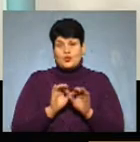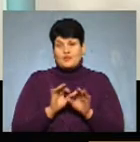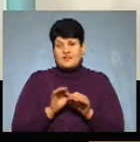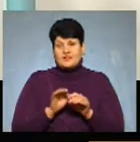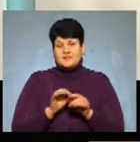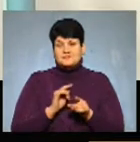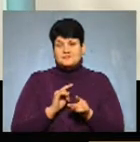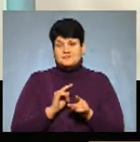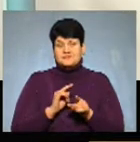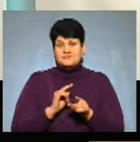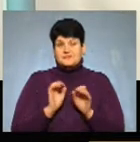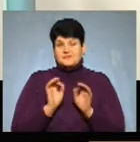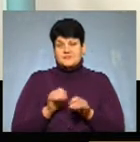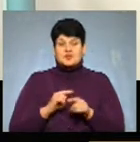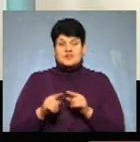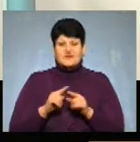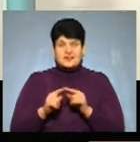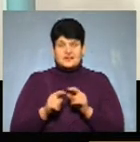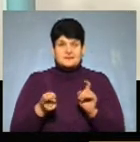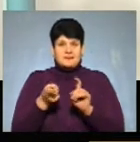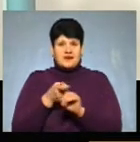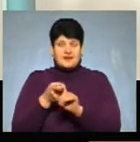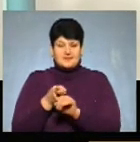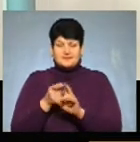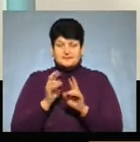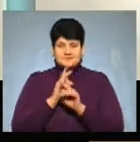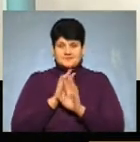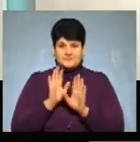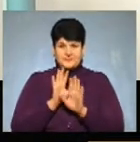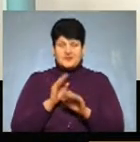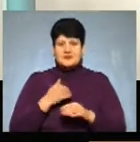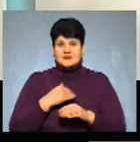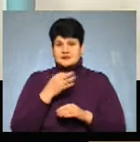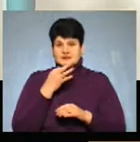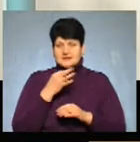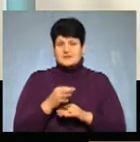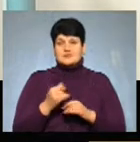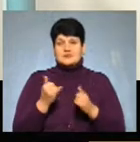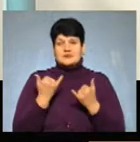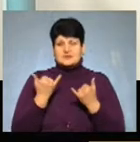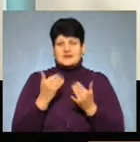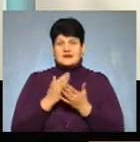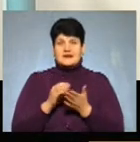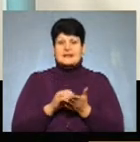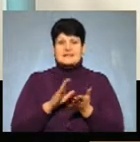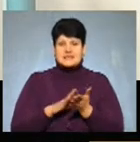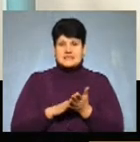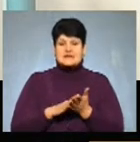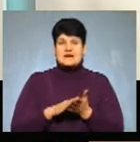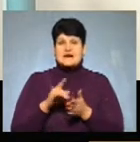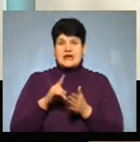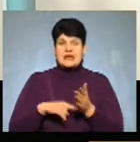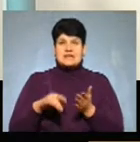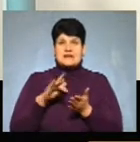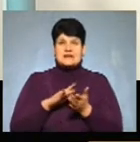коментувати темпи не є зовсім коректно, етично, тим більше, що, як я зазначив, зараз відбувається реєстрація релігійних